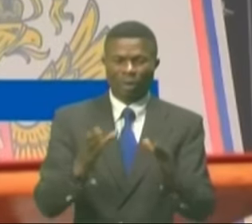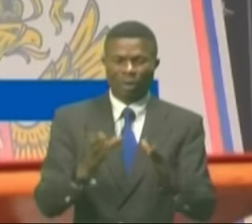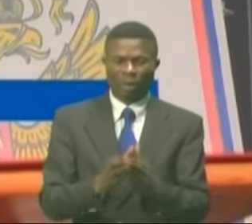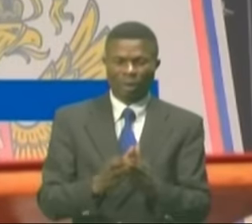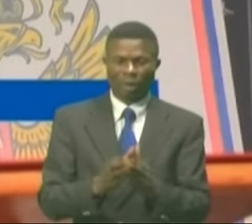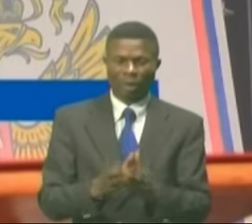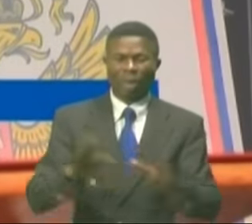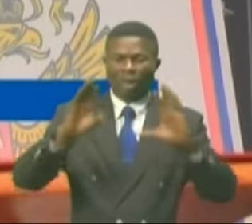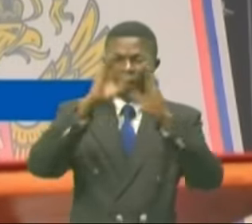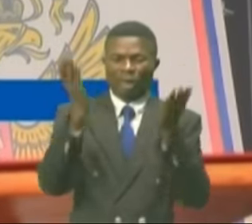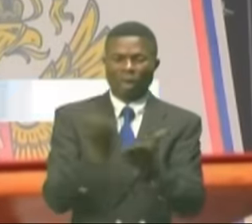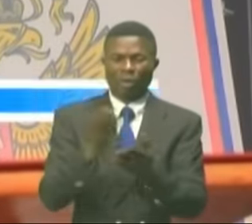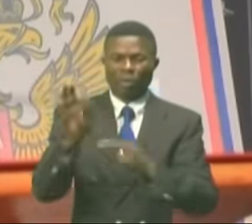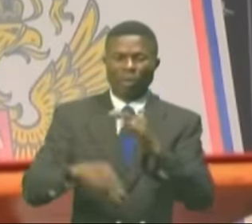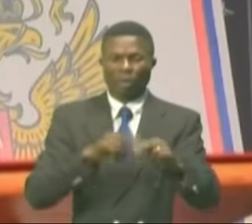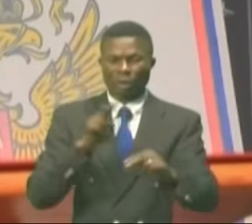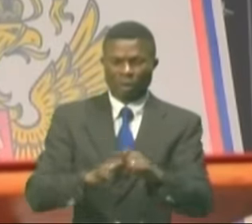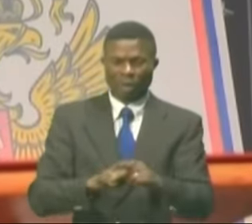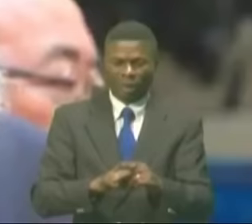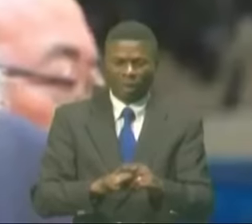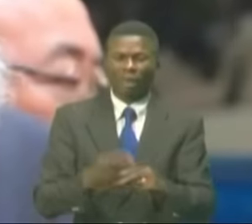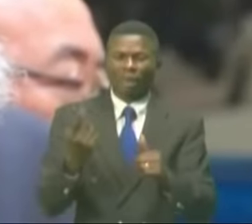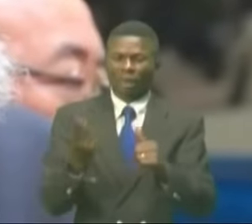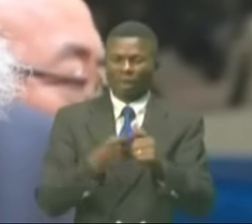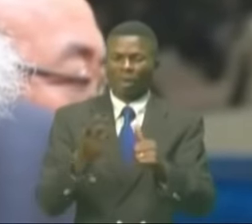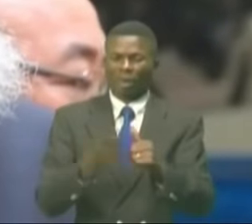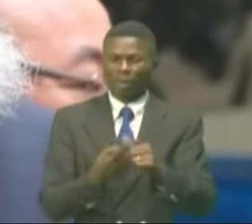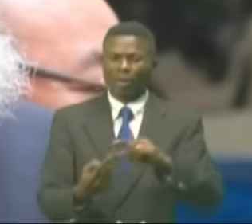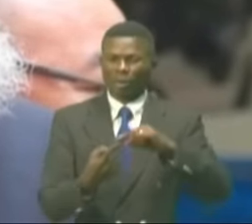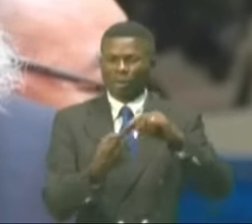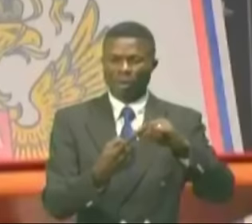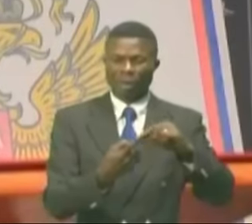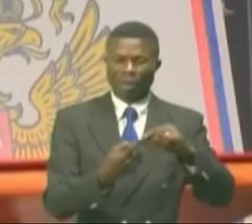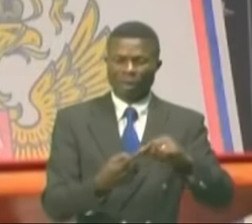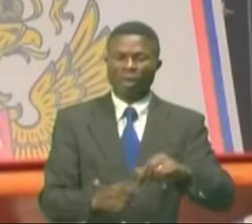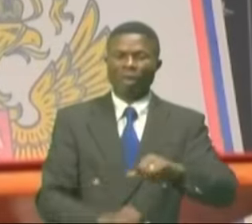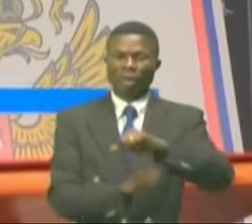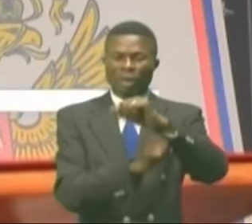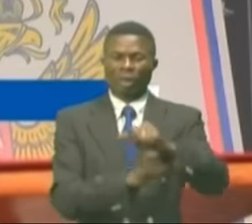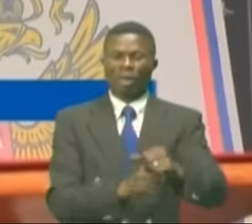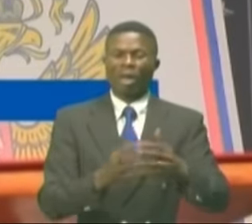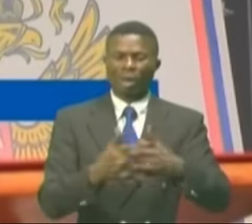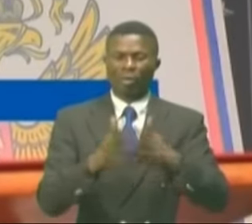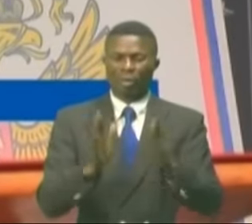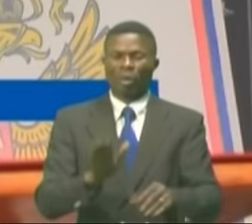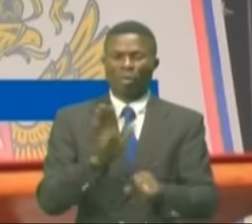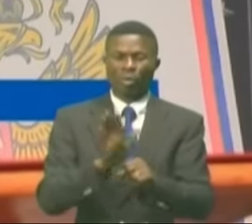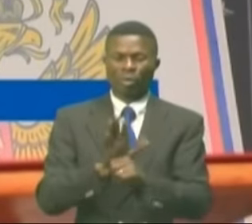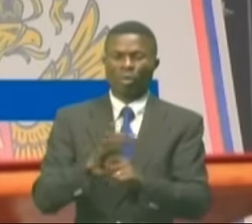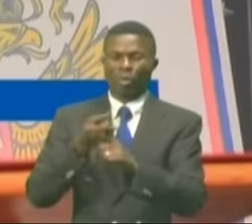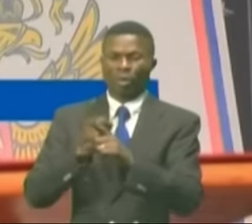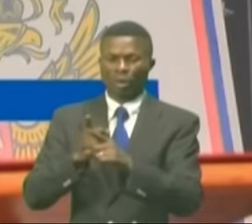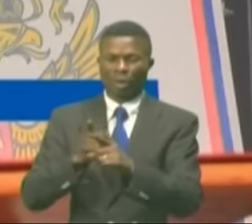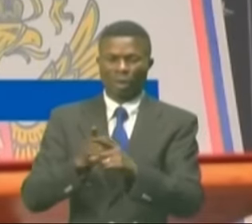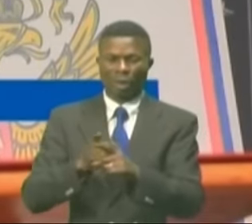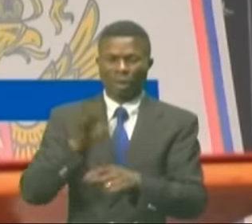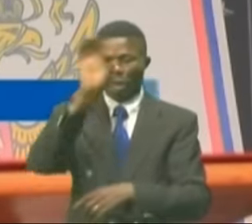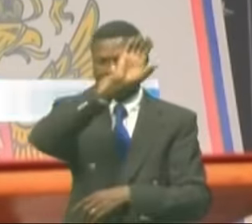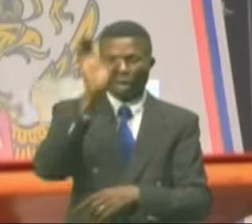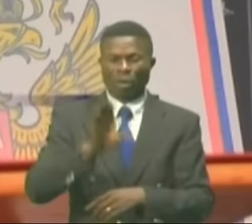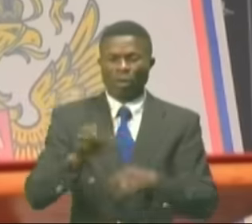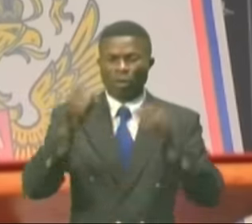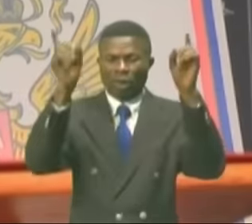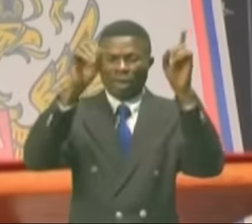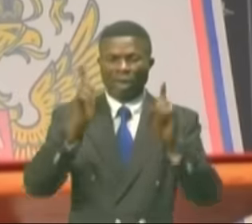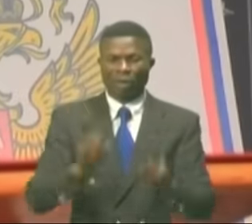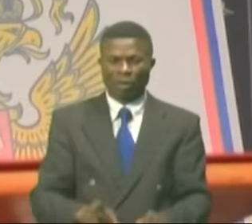communauté internationale, en particulier avec les pays partenaires dont beaucoup proviennent du continent africain.